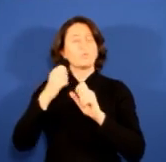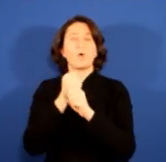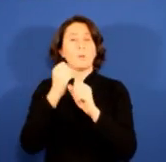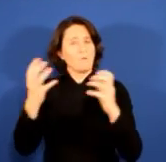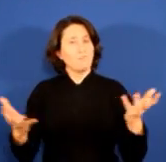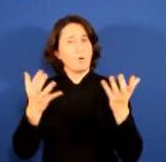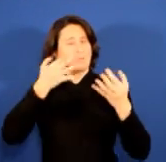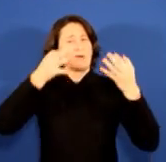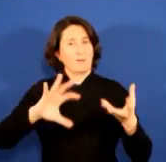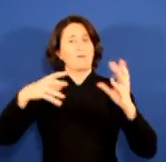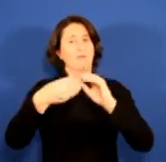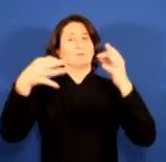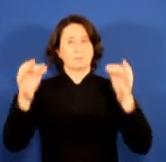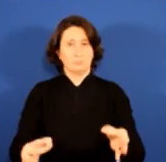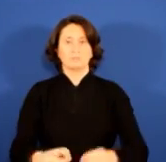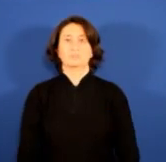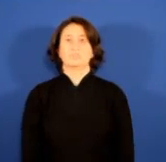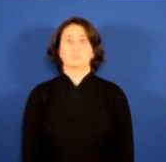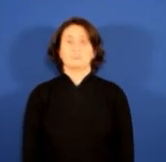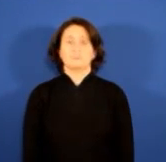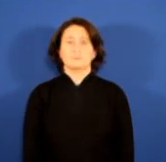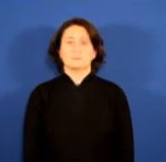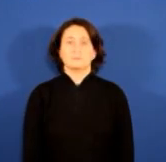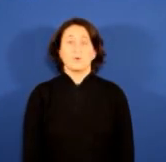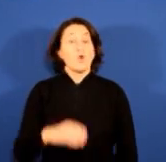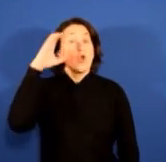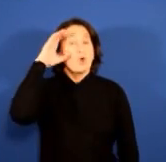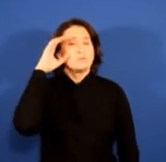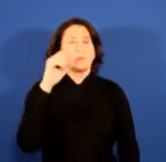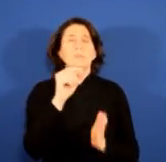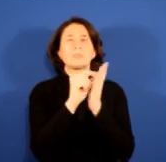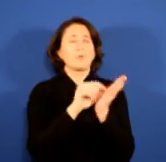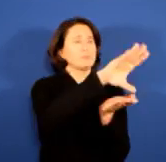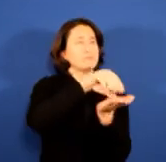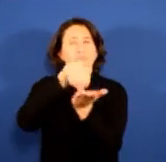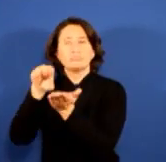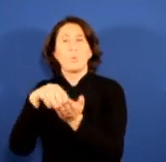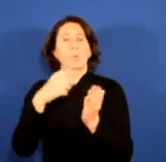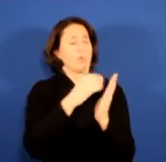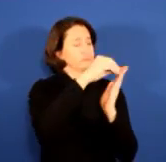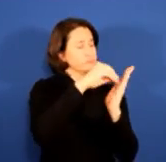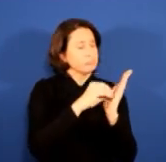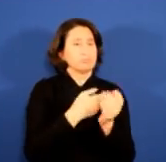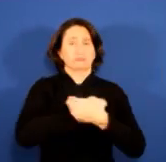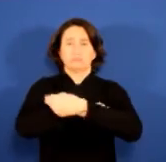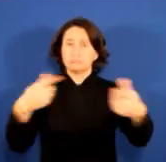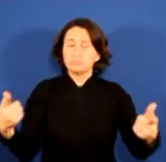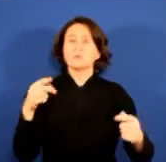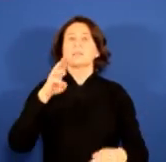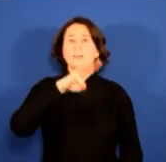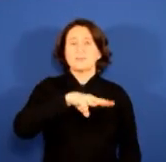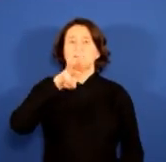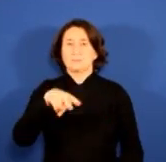kontratu mota. Azken azterketa hau langabetuen inguruan ere egiten da. Imanol Pradales ekonomia sustatzeko diputatuak azaldu